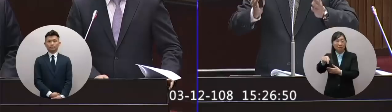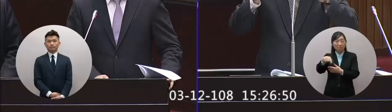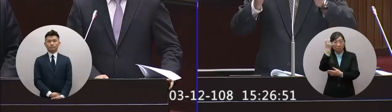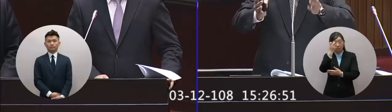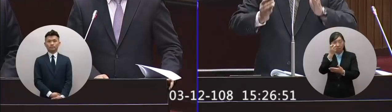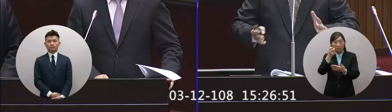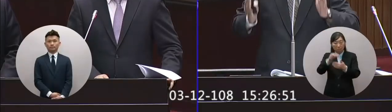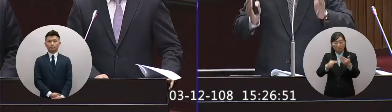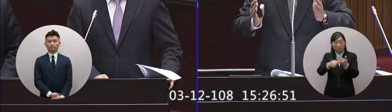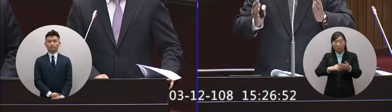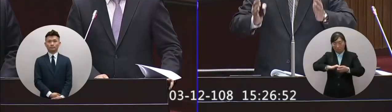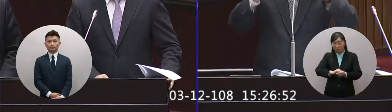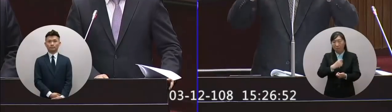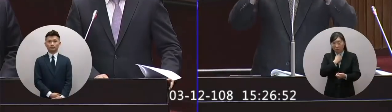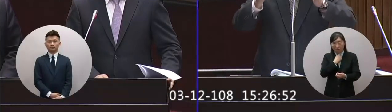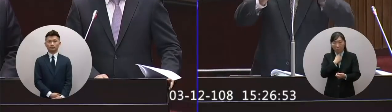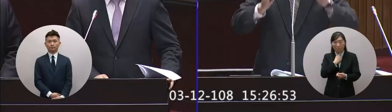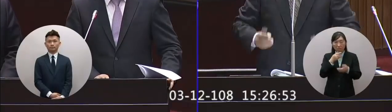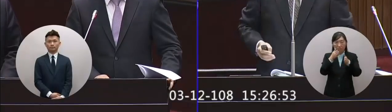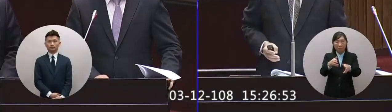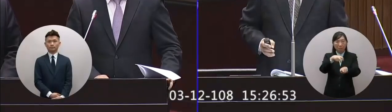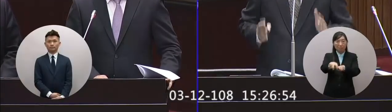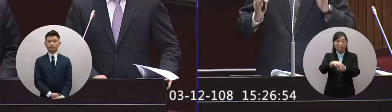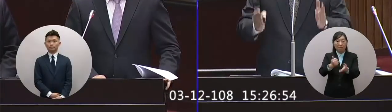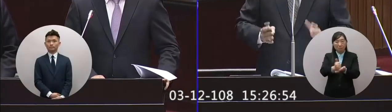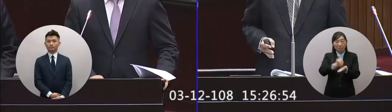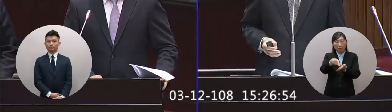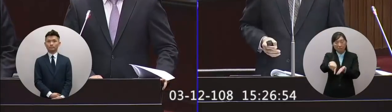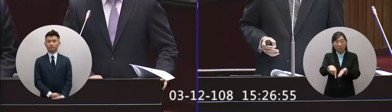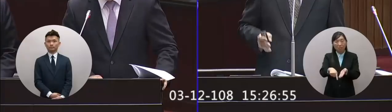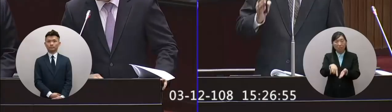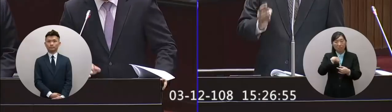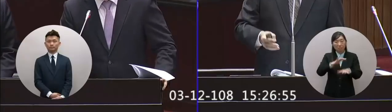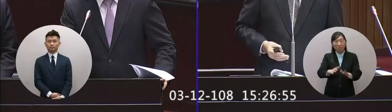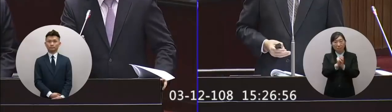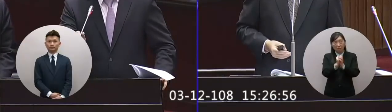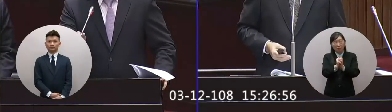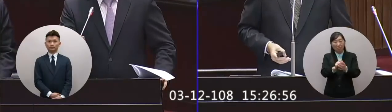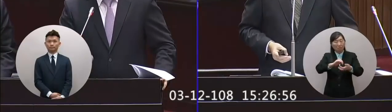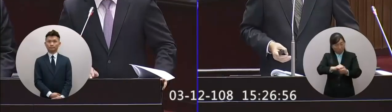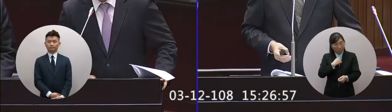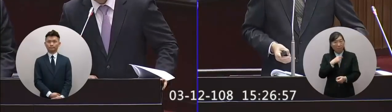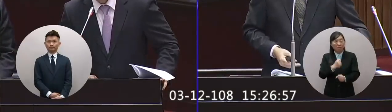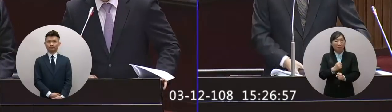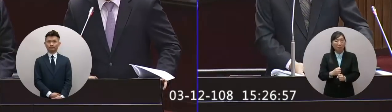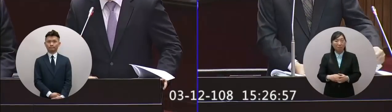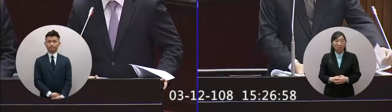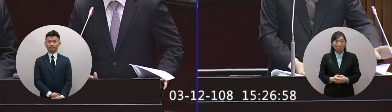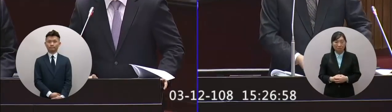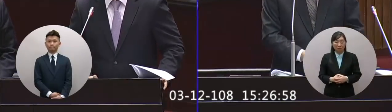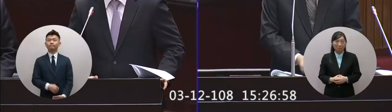把它严谨的定进去，特别是对我们的轨道运输，好啊，拜托姐，啊拜托天爱路爷。哪一